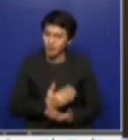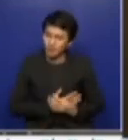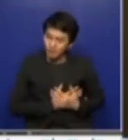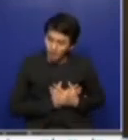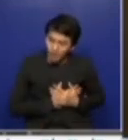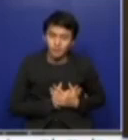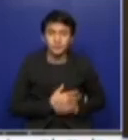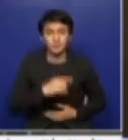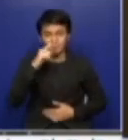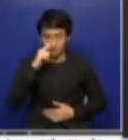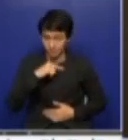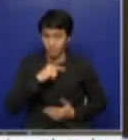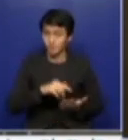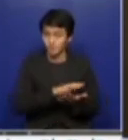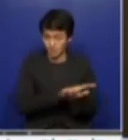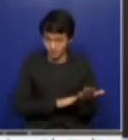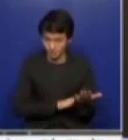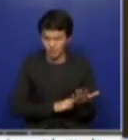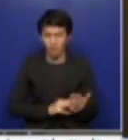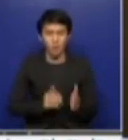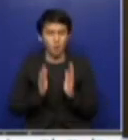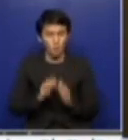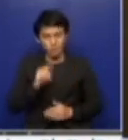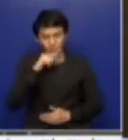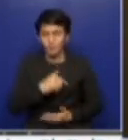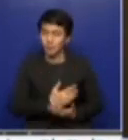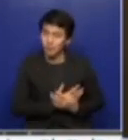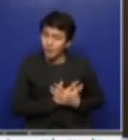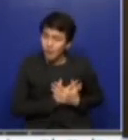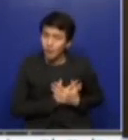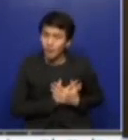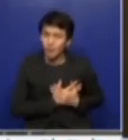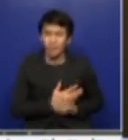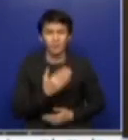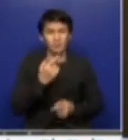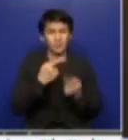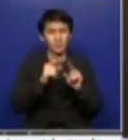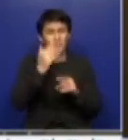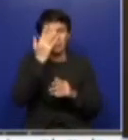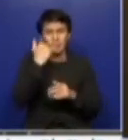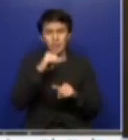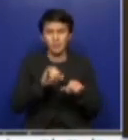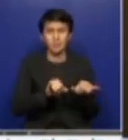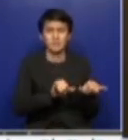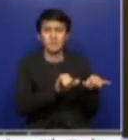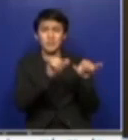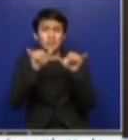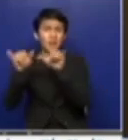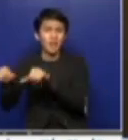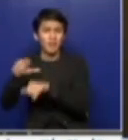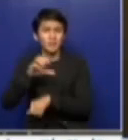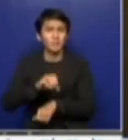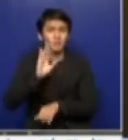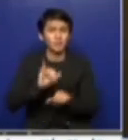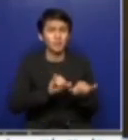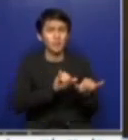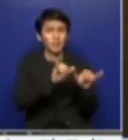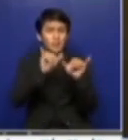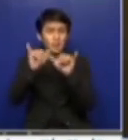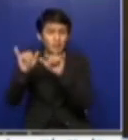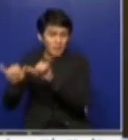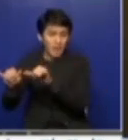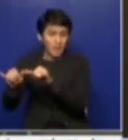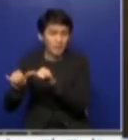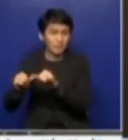คนไทยแต่ทำไมเขาจึงจำใจย้ายฐานการลงทุนไปยังประเทศเพื่อนบ้านของ